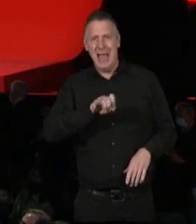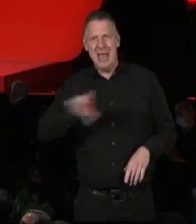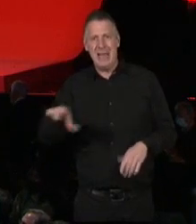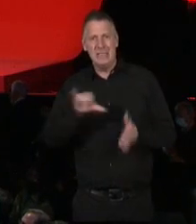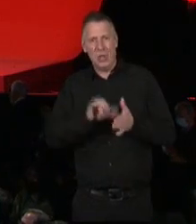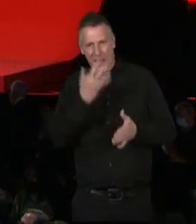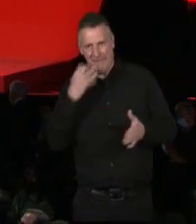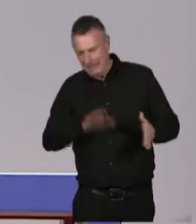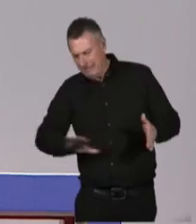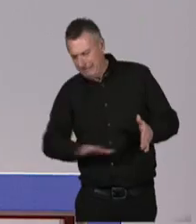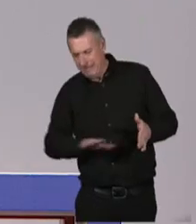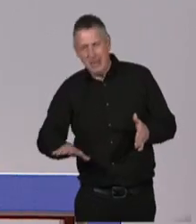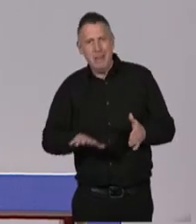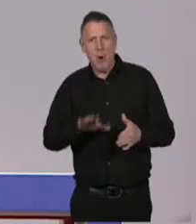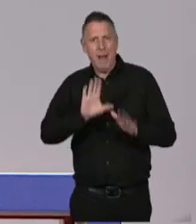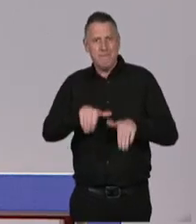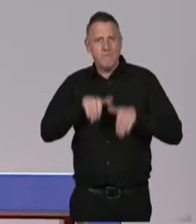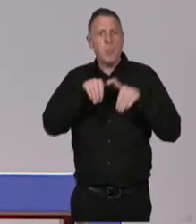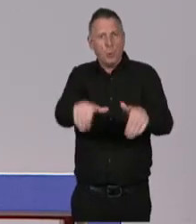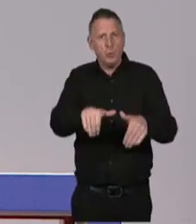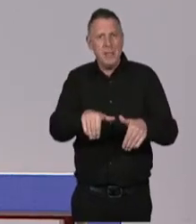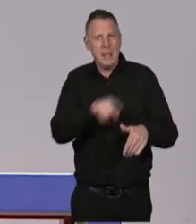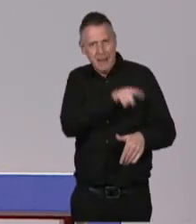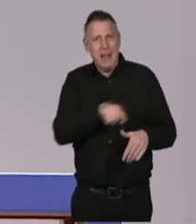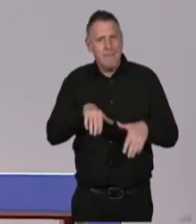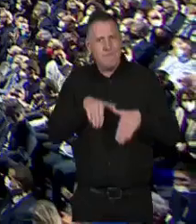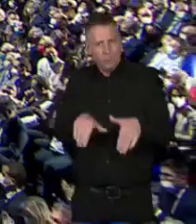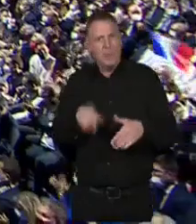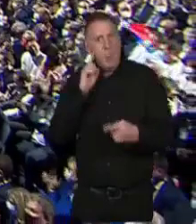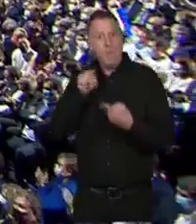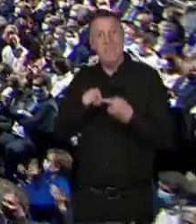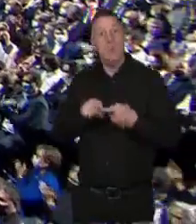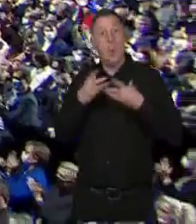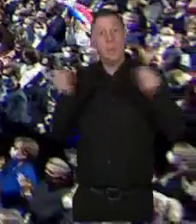La mission n'est pas terminée.